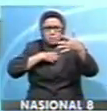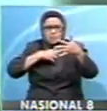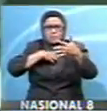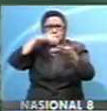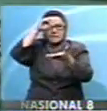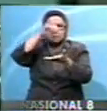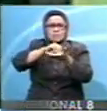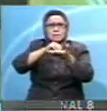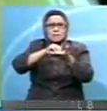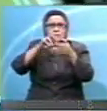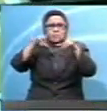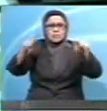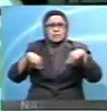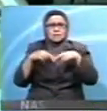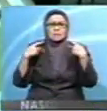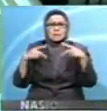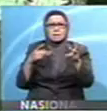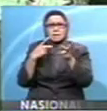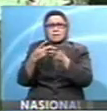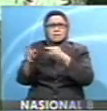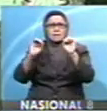lokasi ruang kedai mereka yang tidak